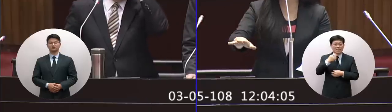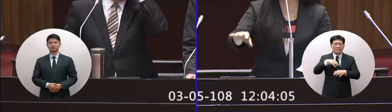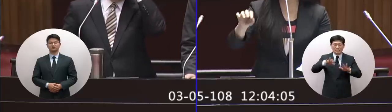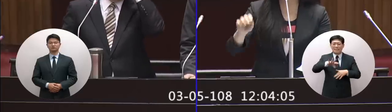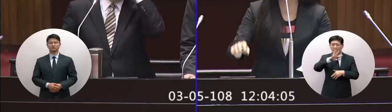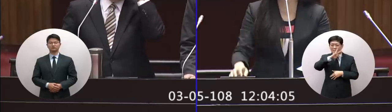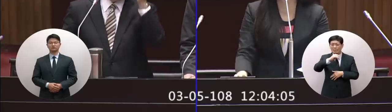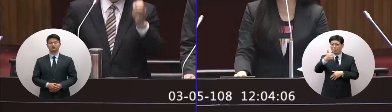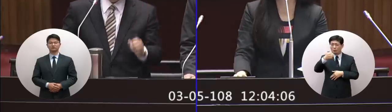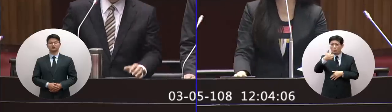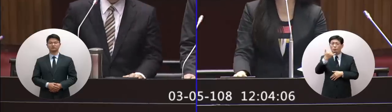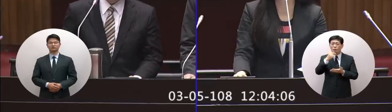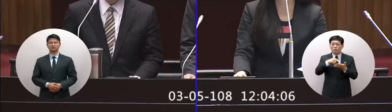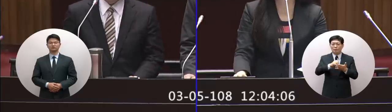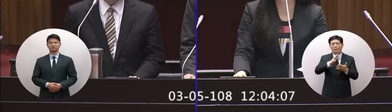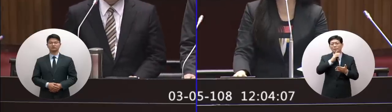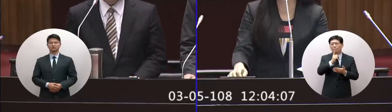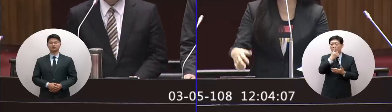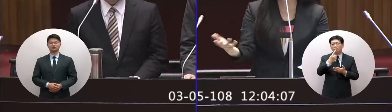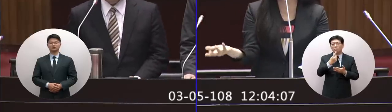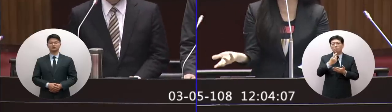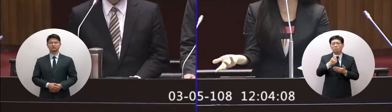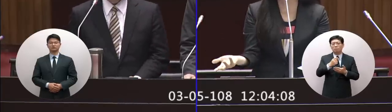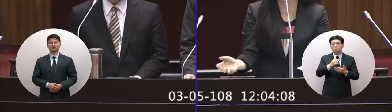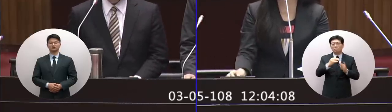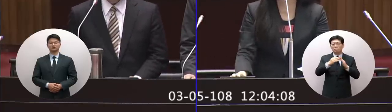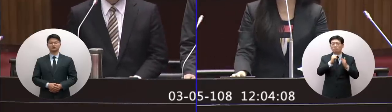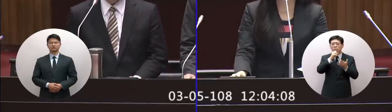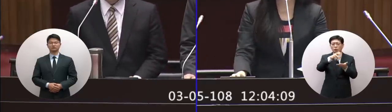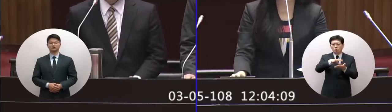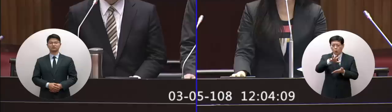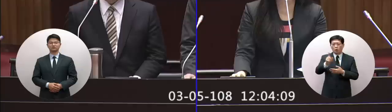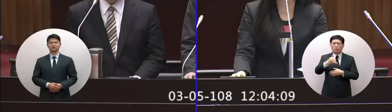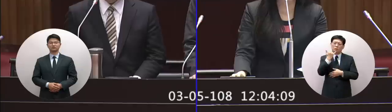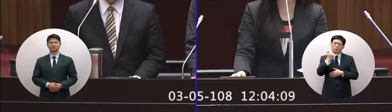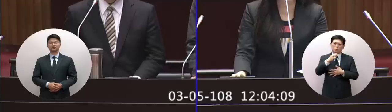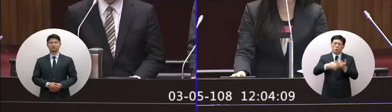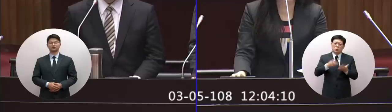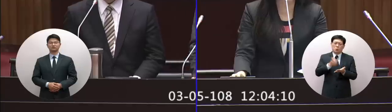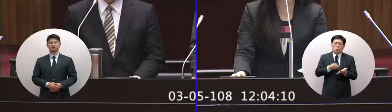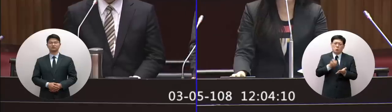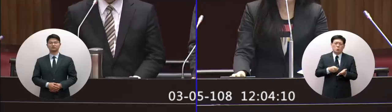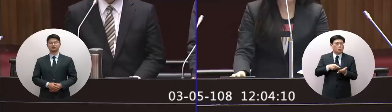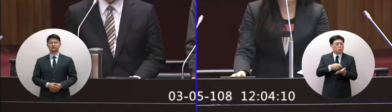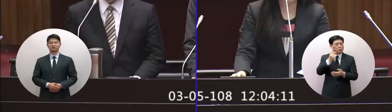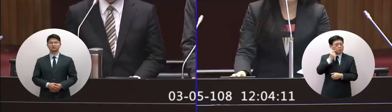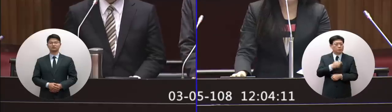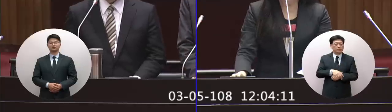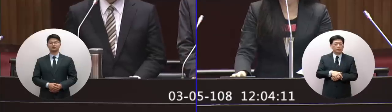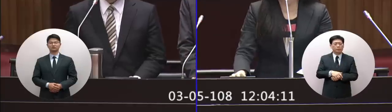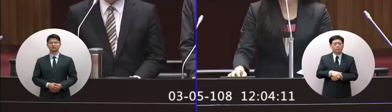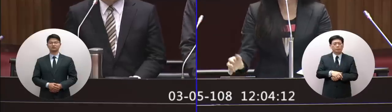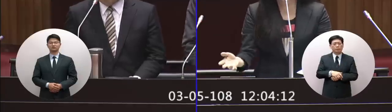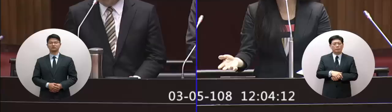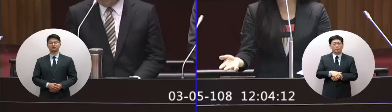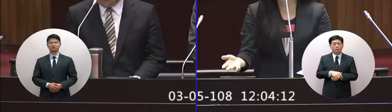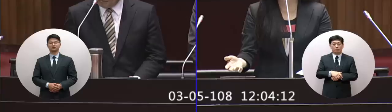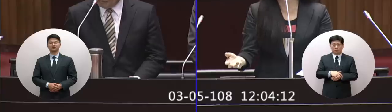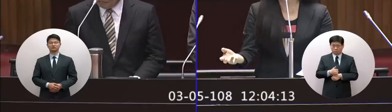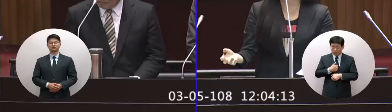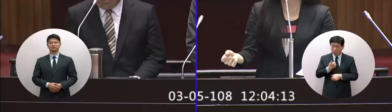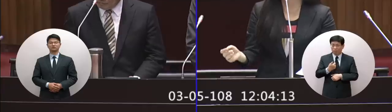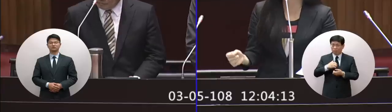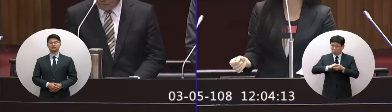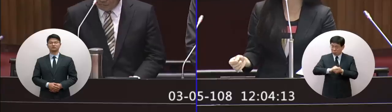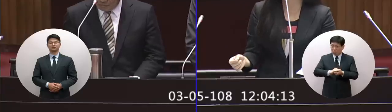到55岁，可是只有中低收入户啊，那个门槛有时候又不是很好申请，所以难道我